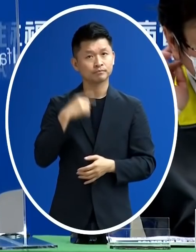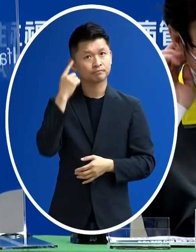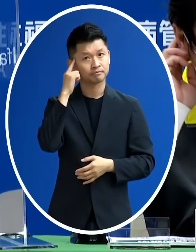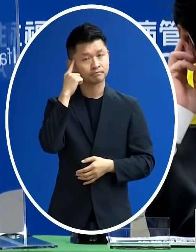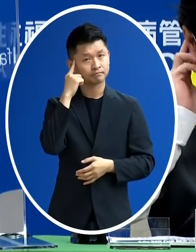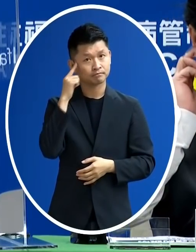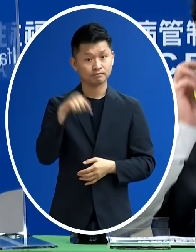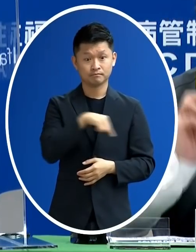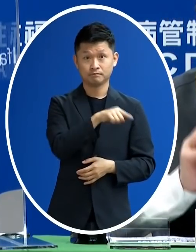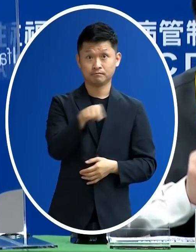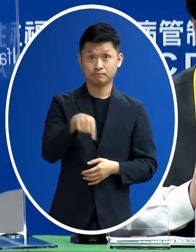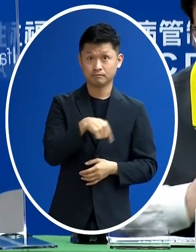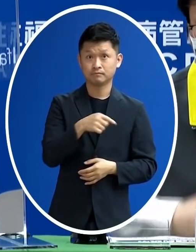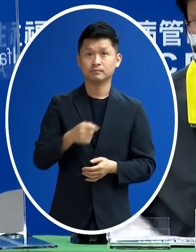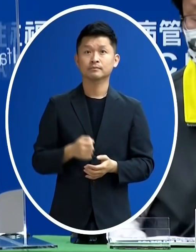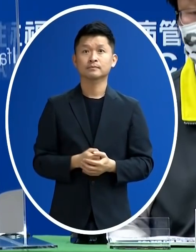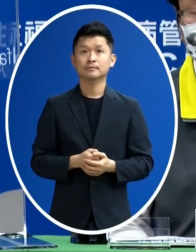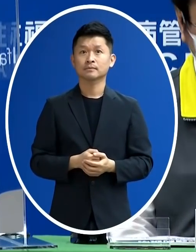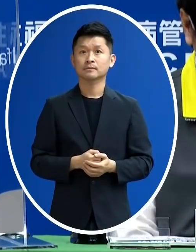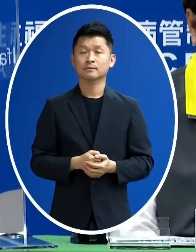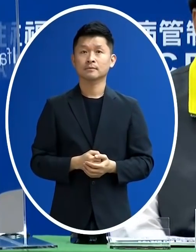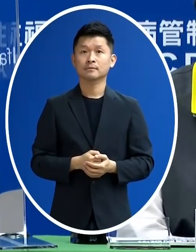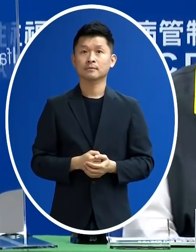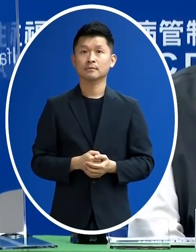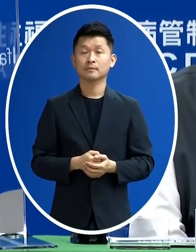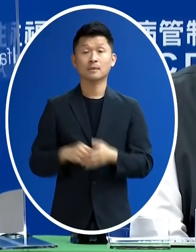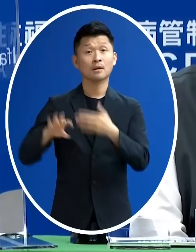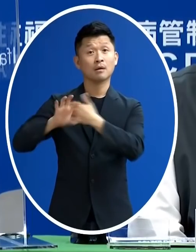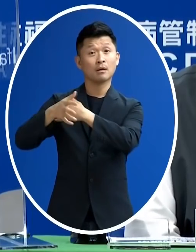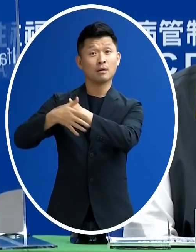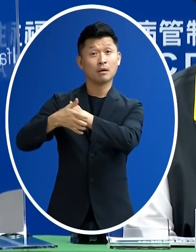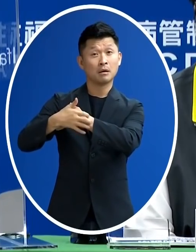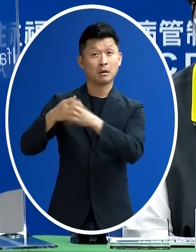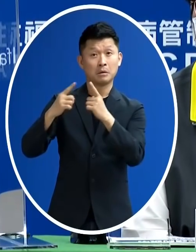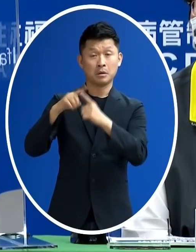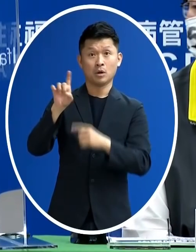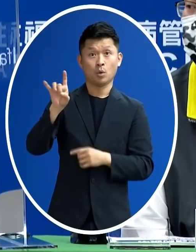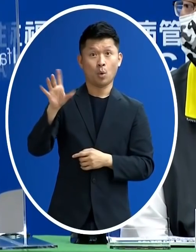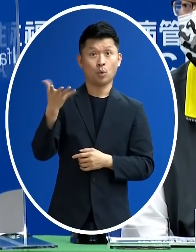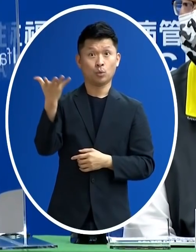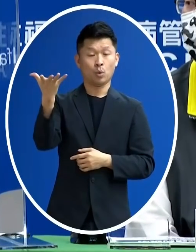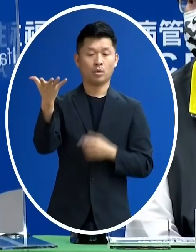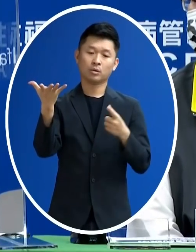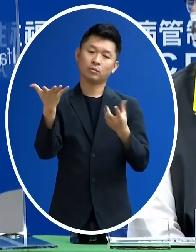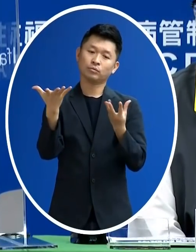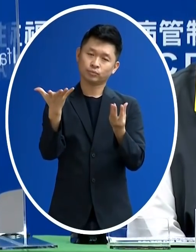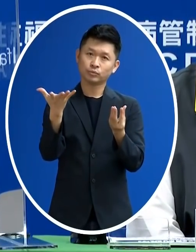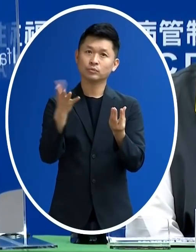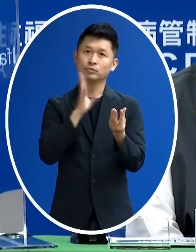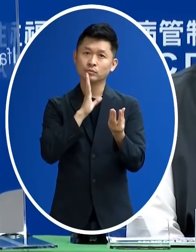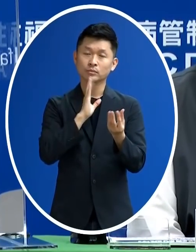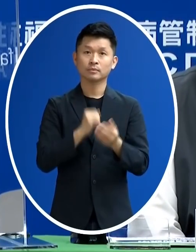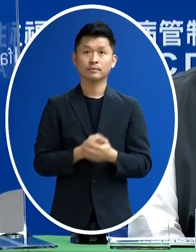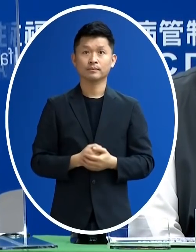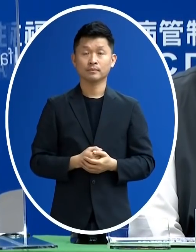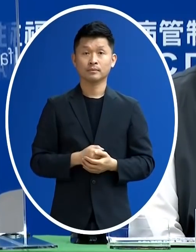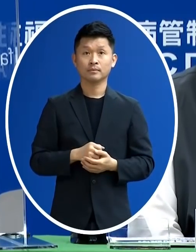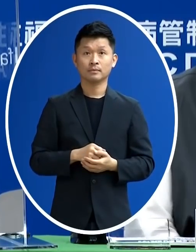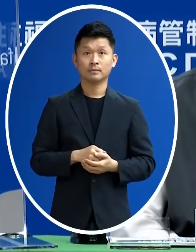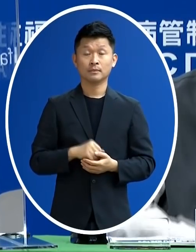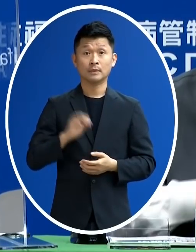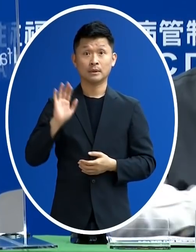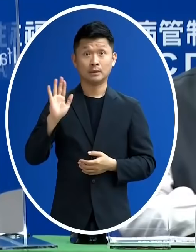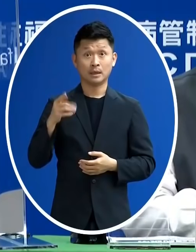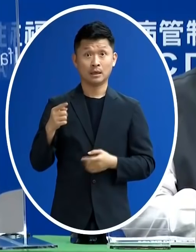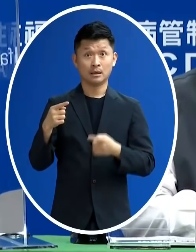是说虽然没有像刚才讲说，啊这个移工15例这么多，可是相对的。哦，它一个是扩的比